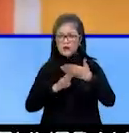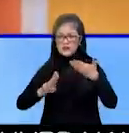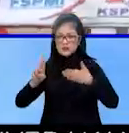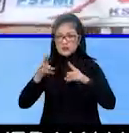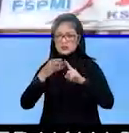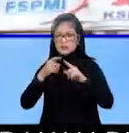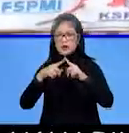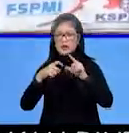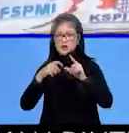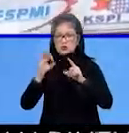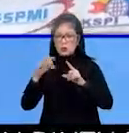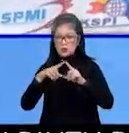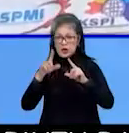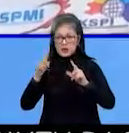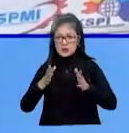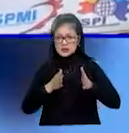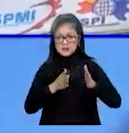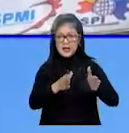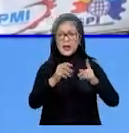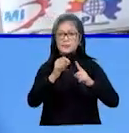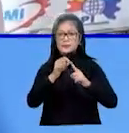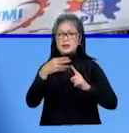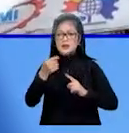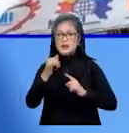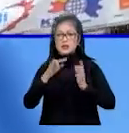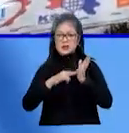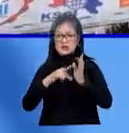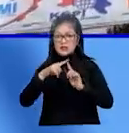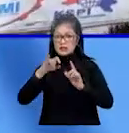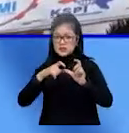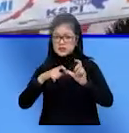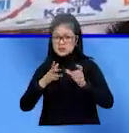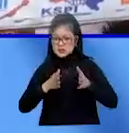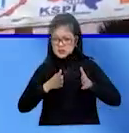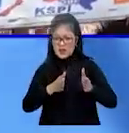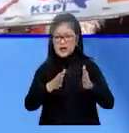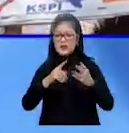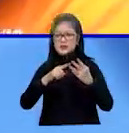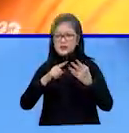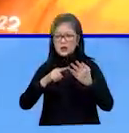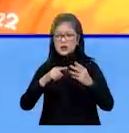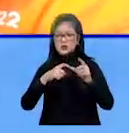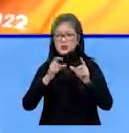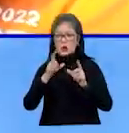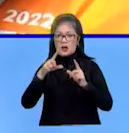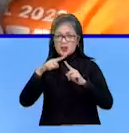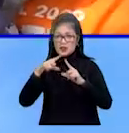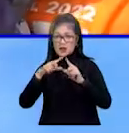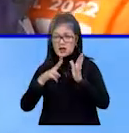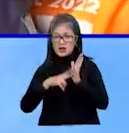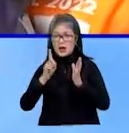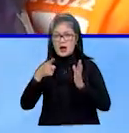Perintis Kemerdekaan, dan juga utamanya di Jalan Sultan Alauddin di depan Universitas Muhammadiyah